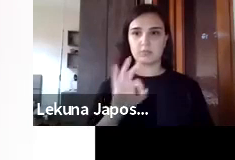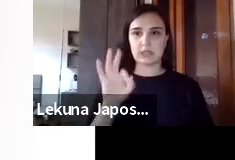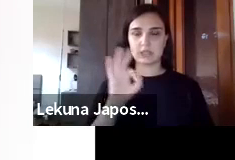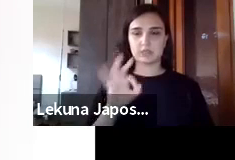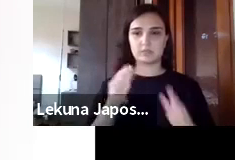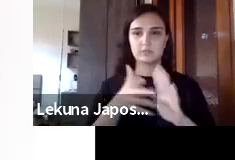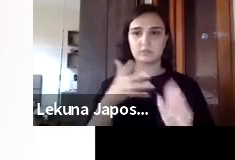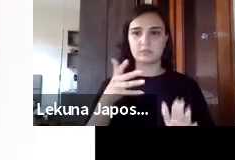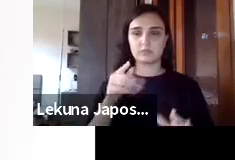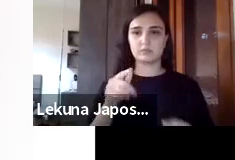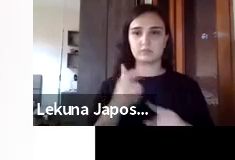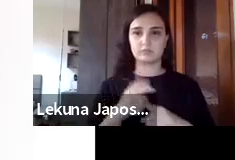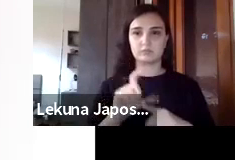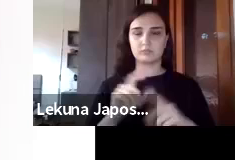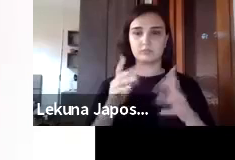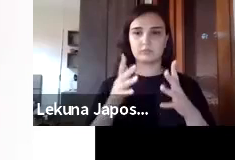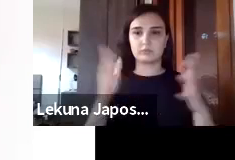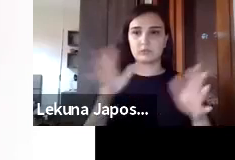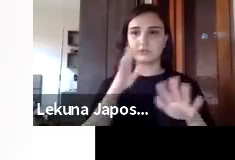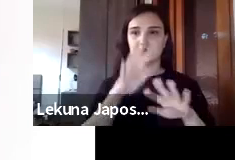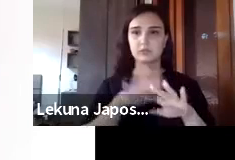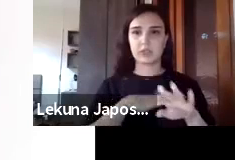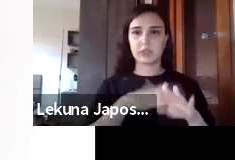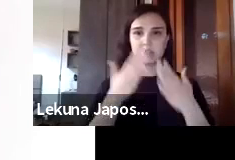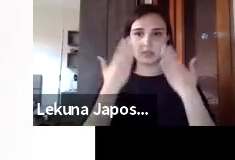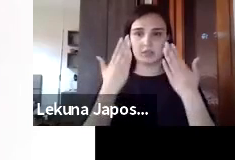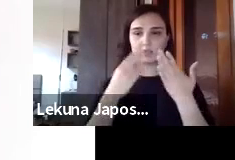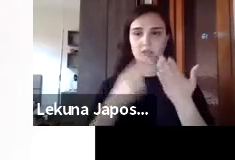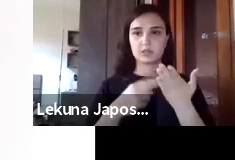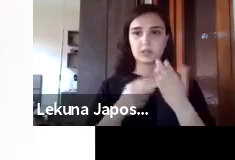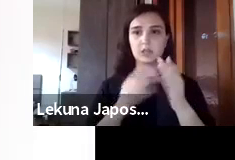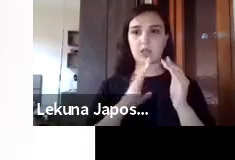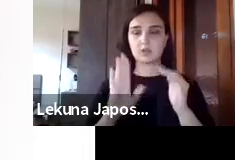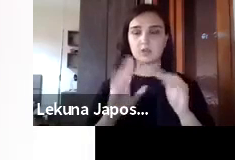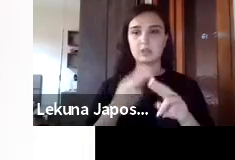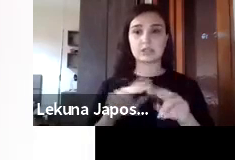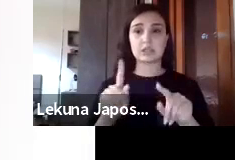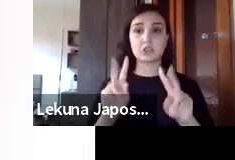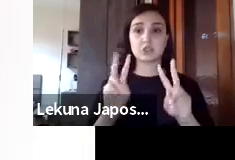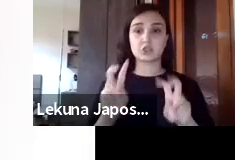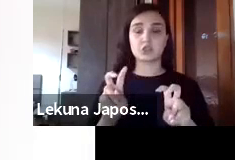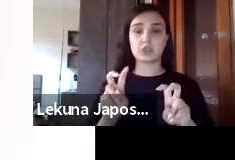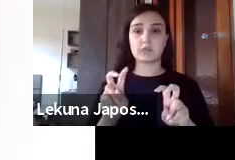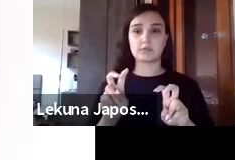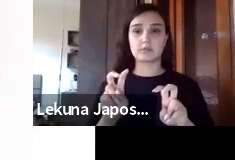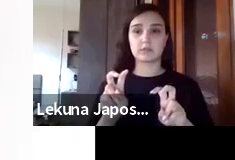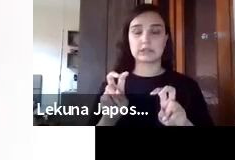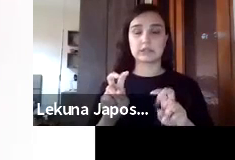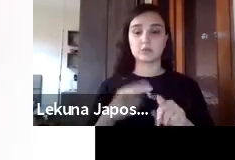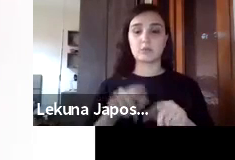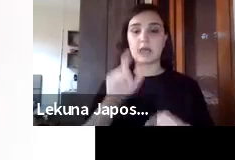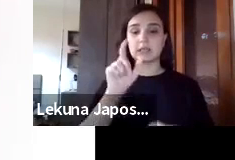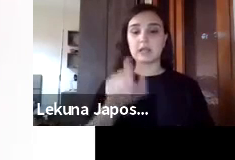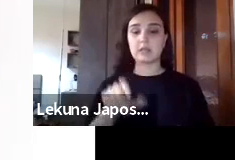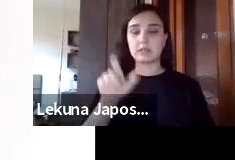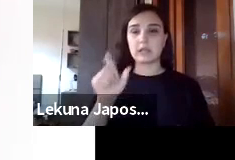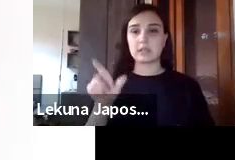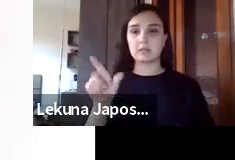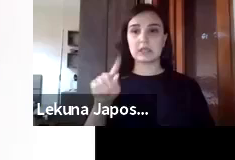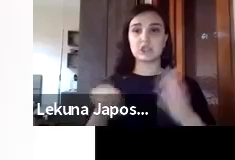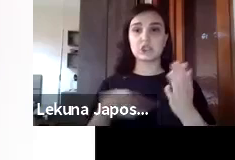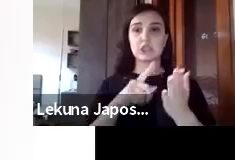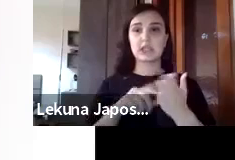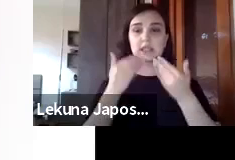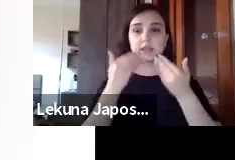მიხვდა, რომ უი, ძალიან დიდი ხანია არ წამიკითხავსო. ხო, ეს რას ნიშნავს, რომ ადამიანმა აი